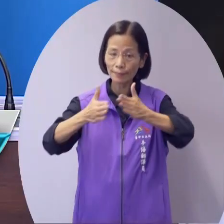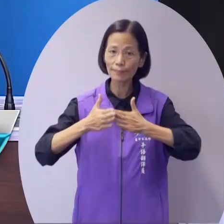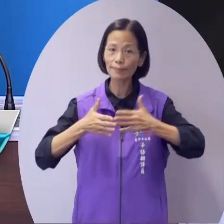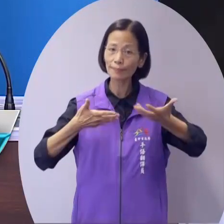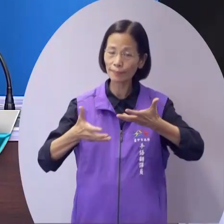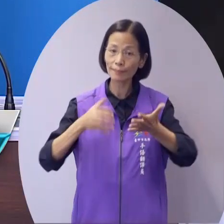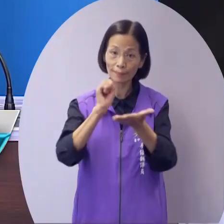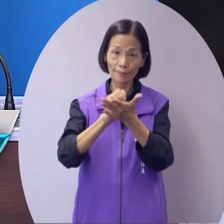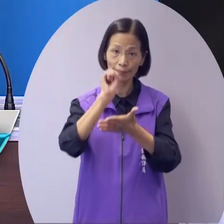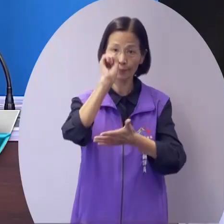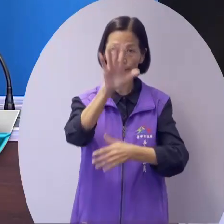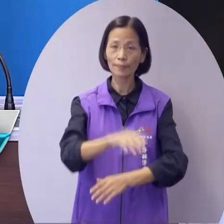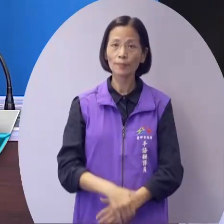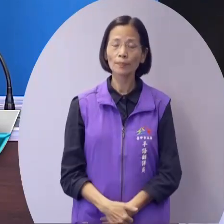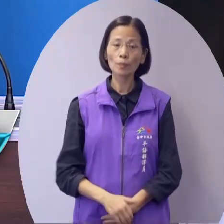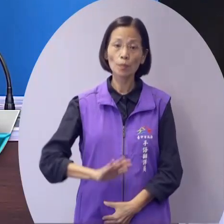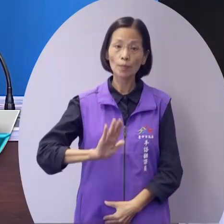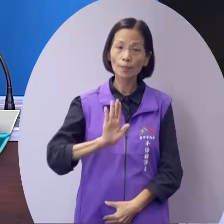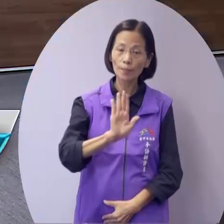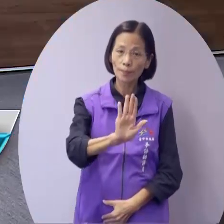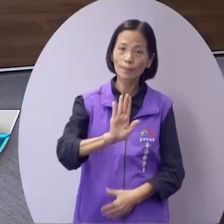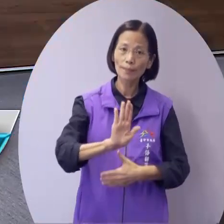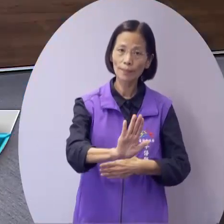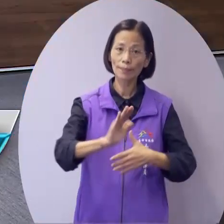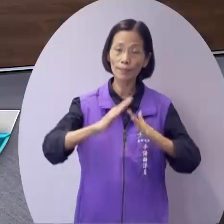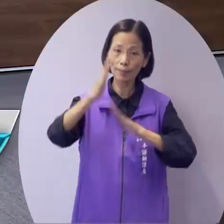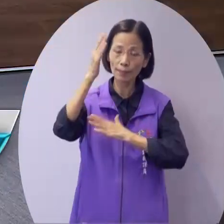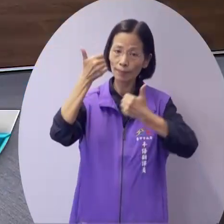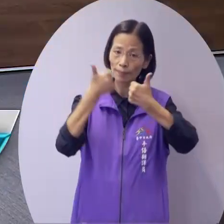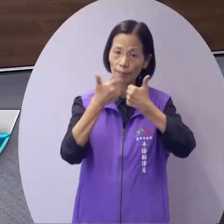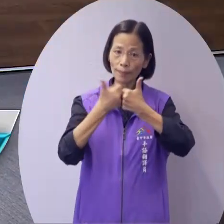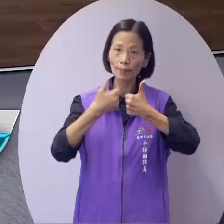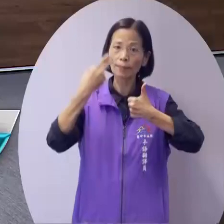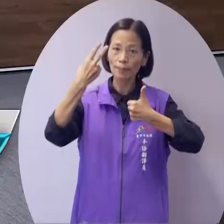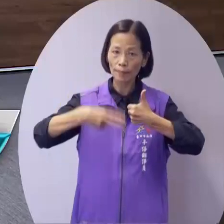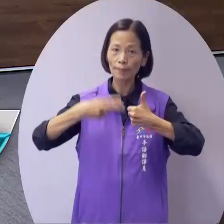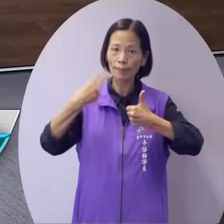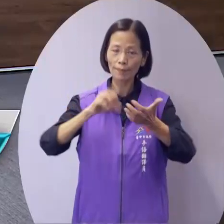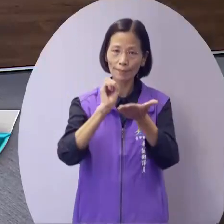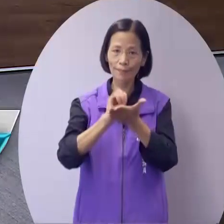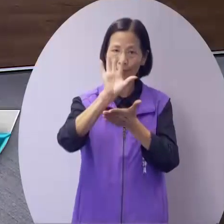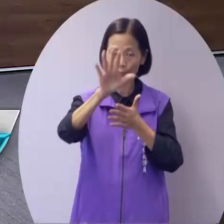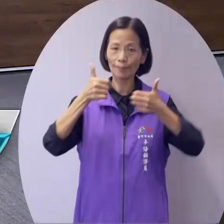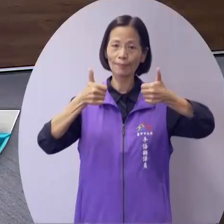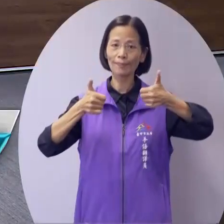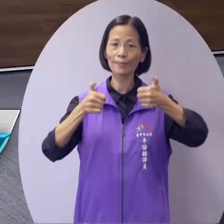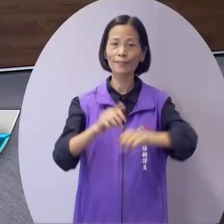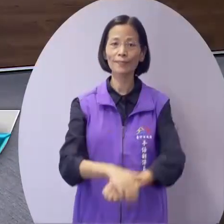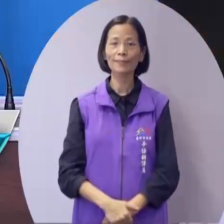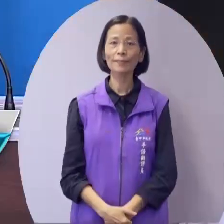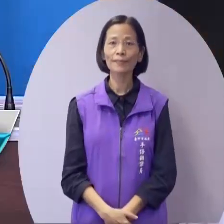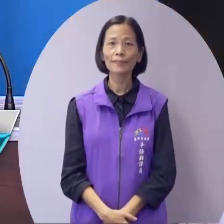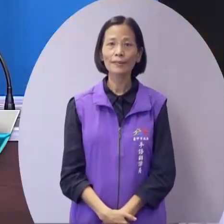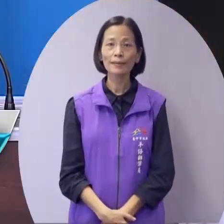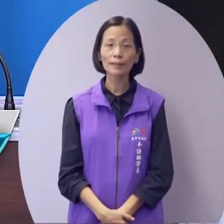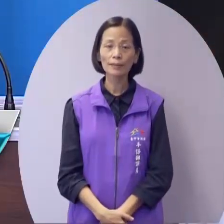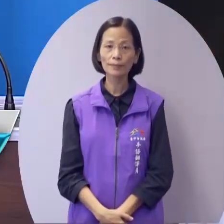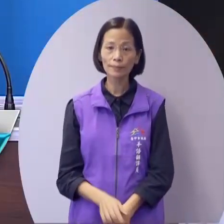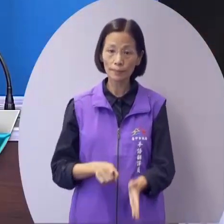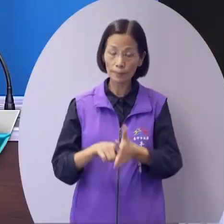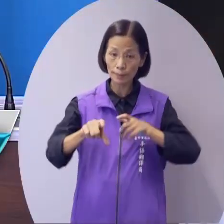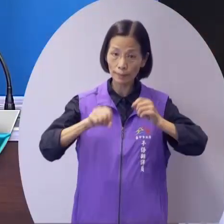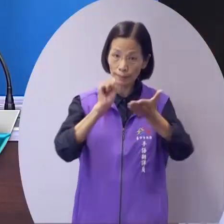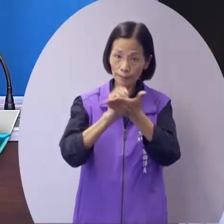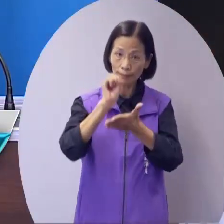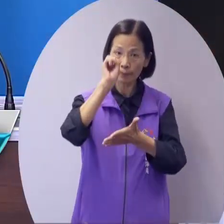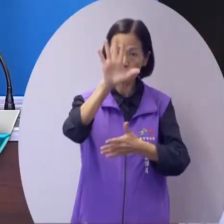市政的一个报告。那其他的部分呢，我们在市政会议待会再逐一来进行。谢谢大家。 专案